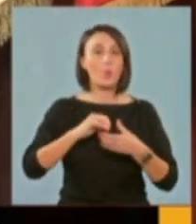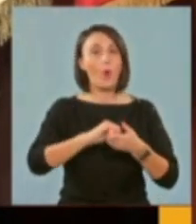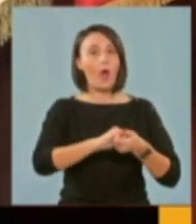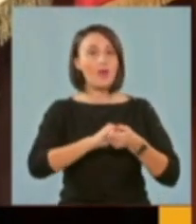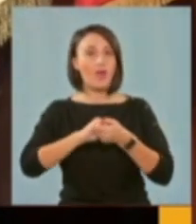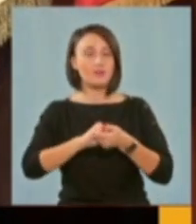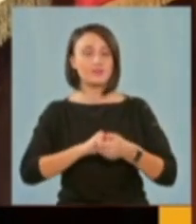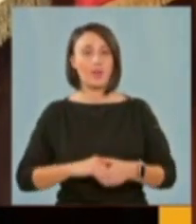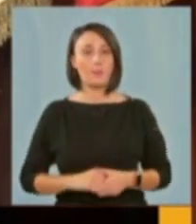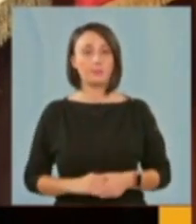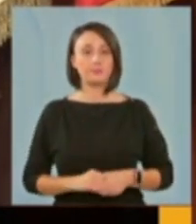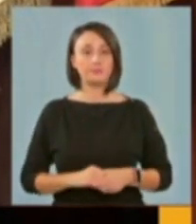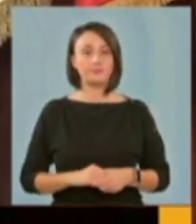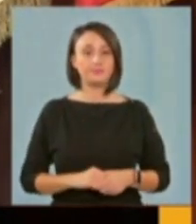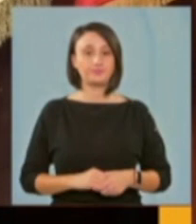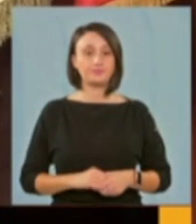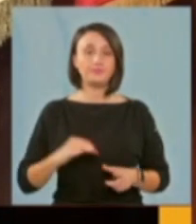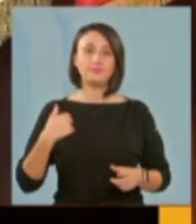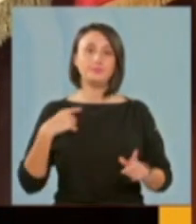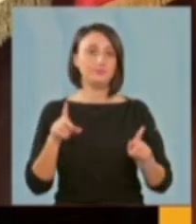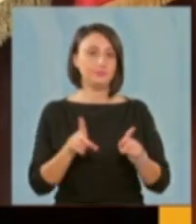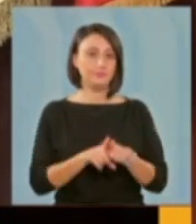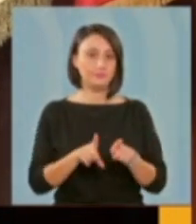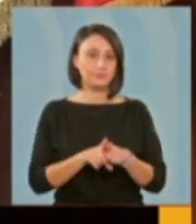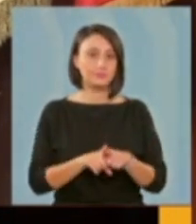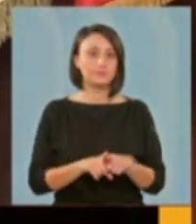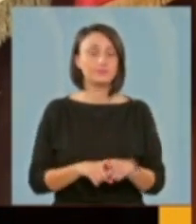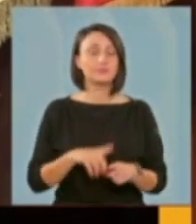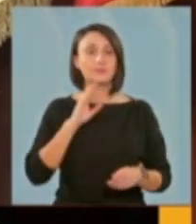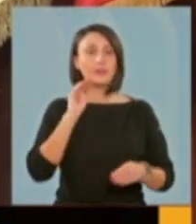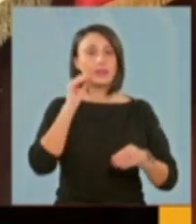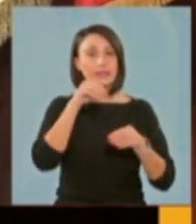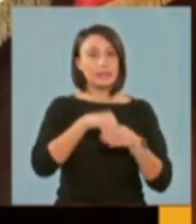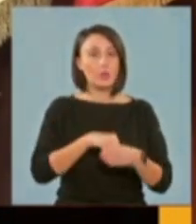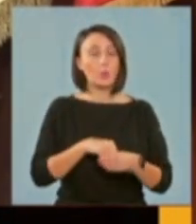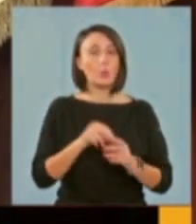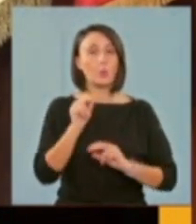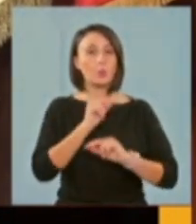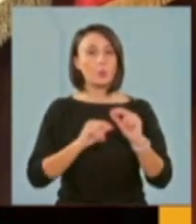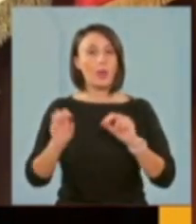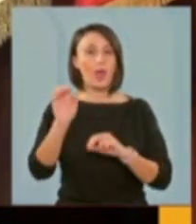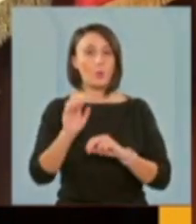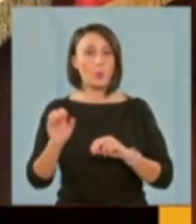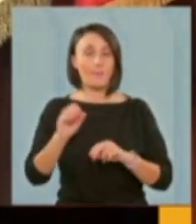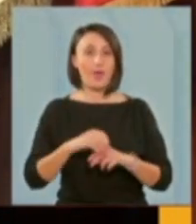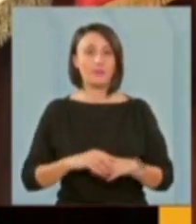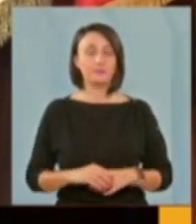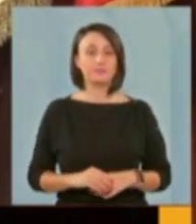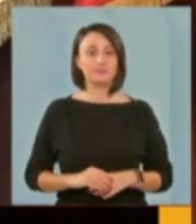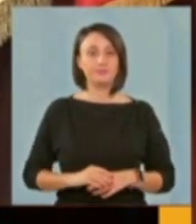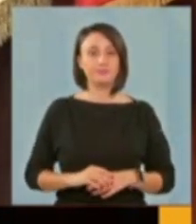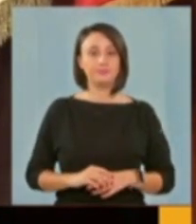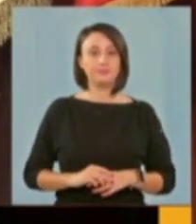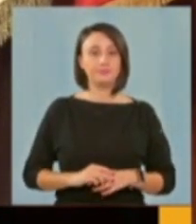Alianței și de asemenea în interiorul Uniunii Europene.